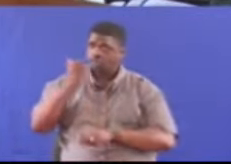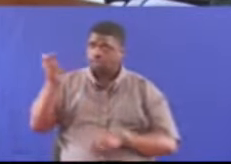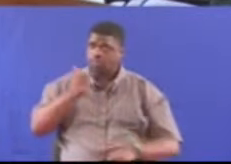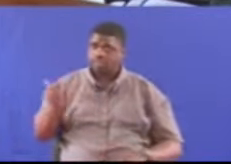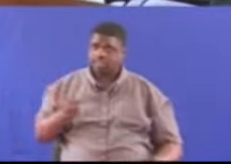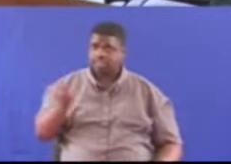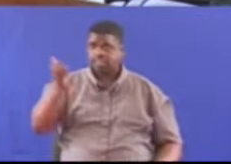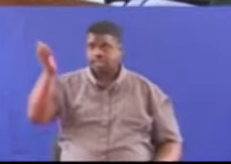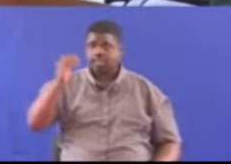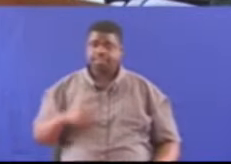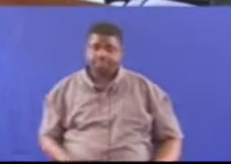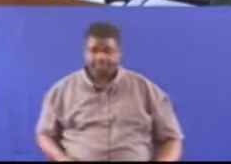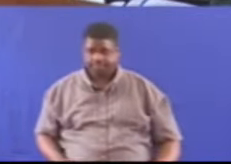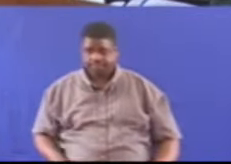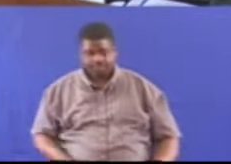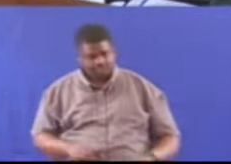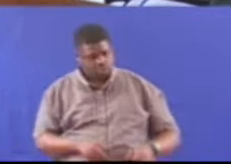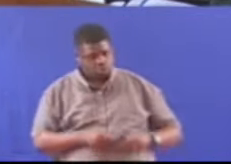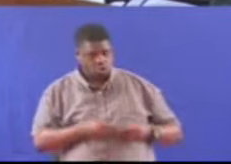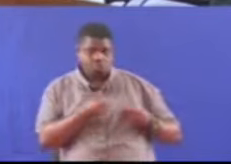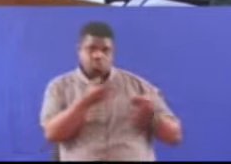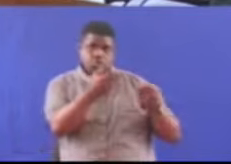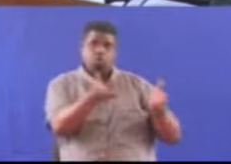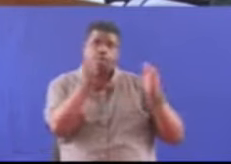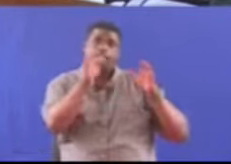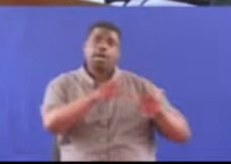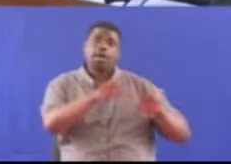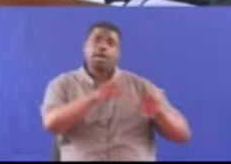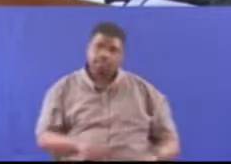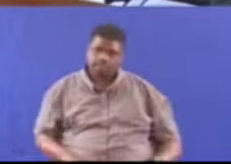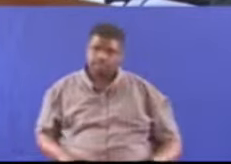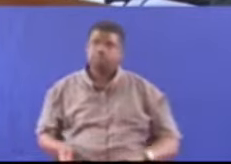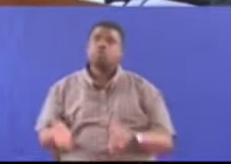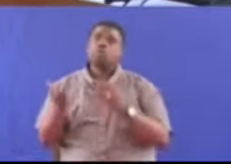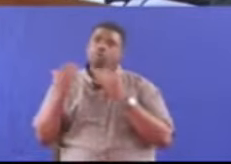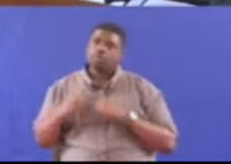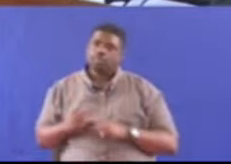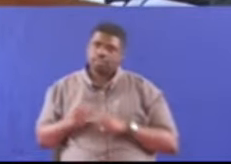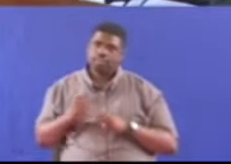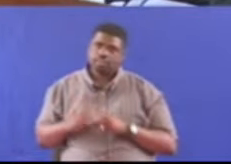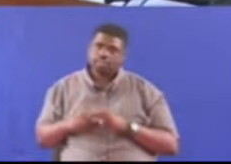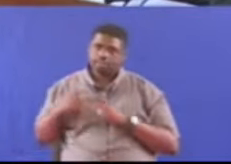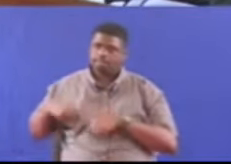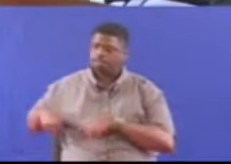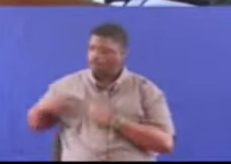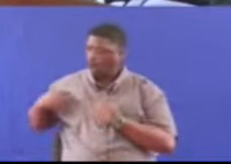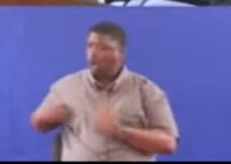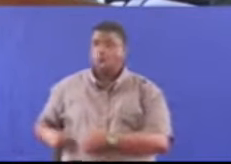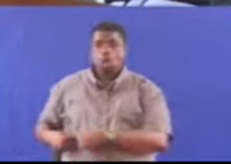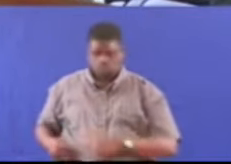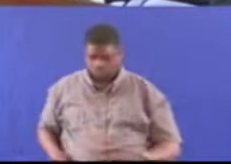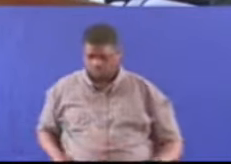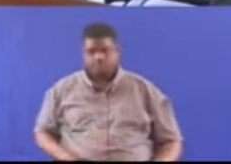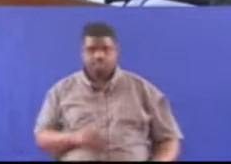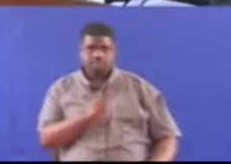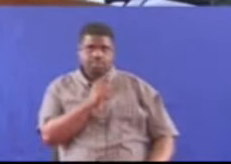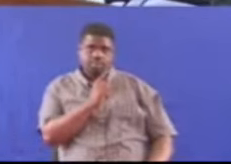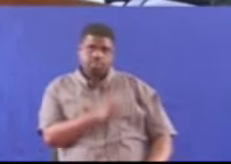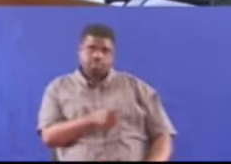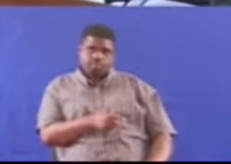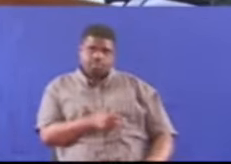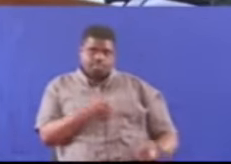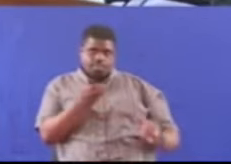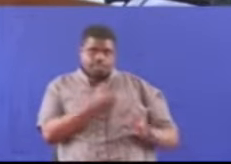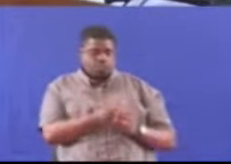Tanzania, kwa kutoa baraka na kuwezesha kwa hali na mali, ikiwemo pamoja